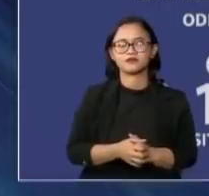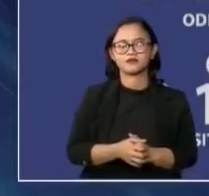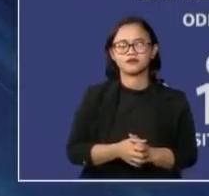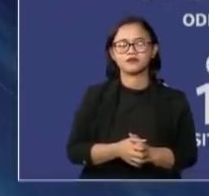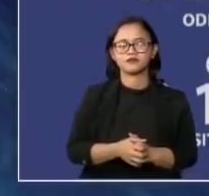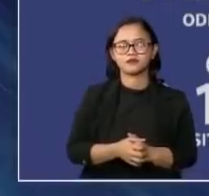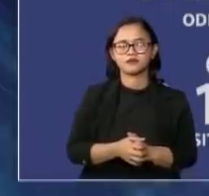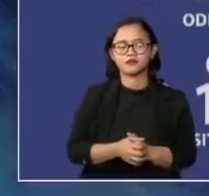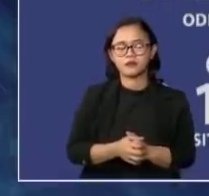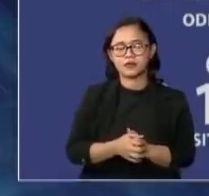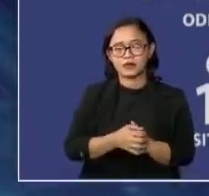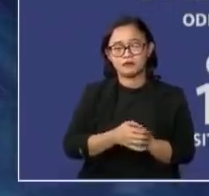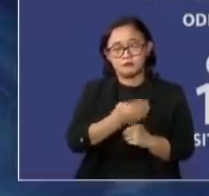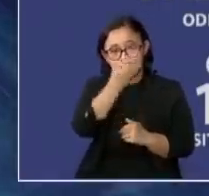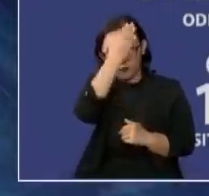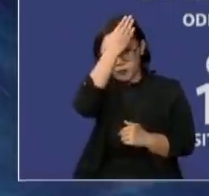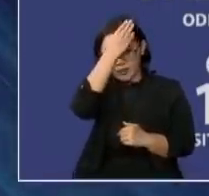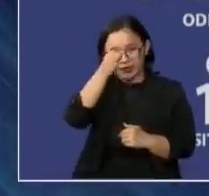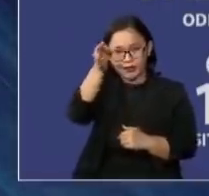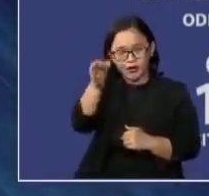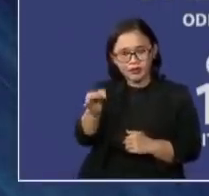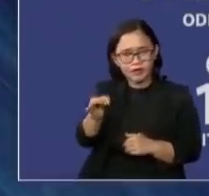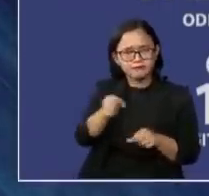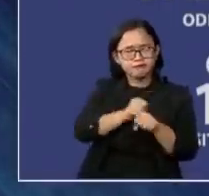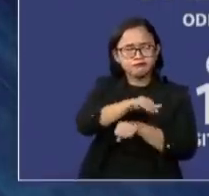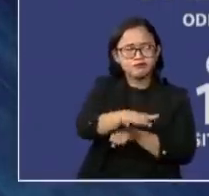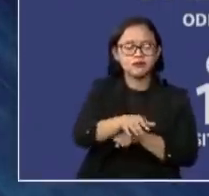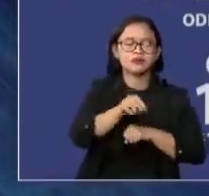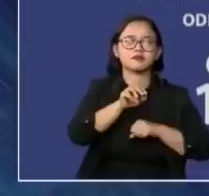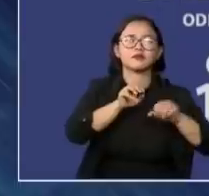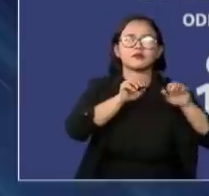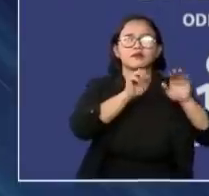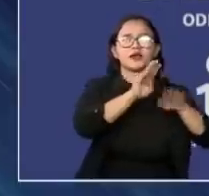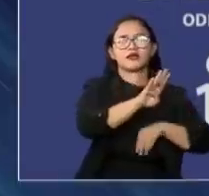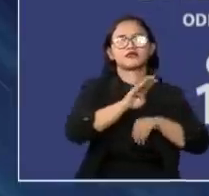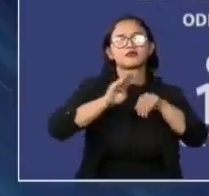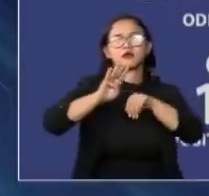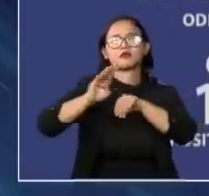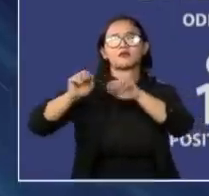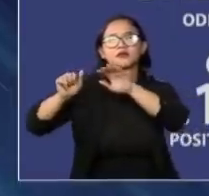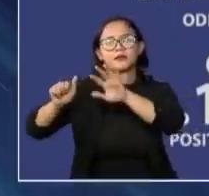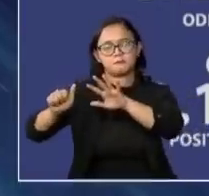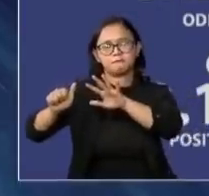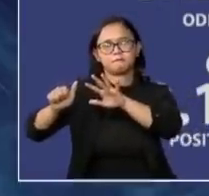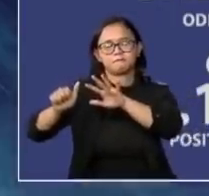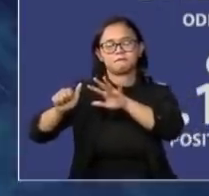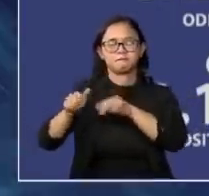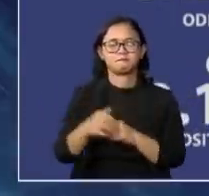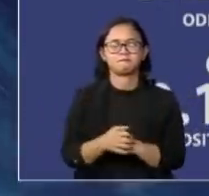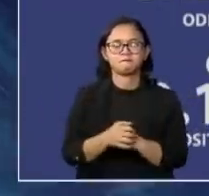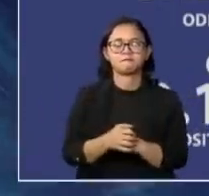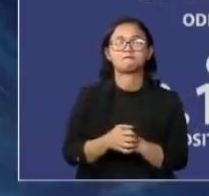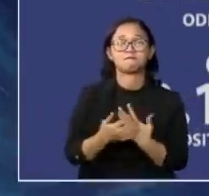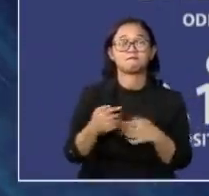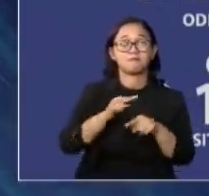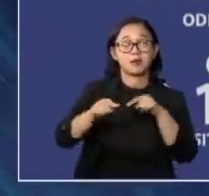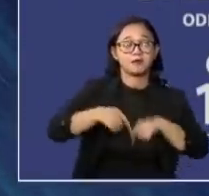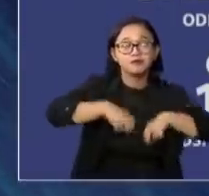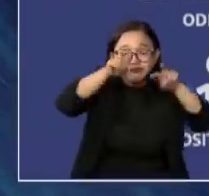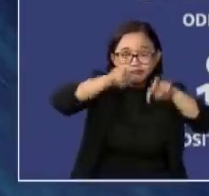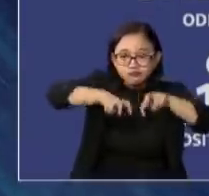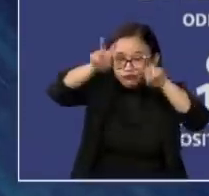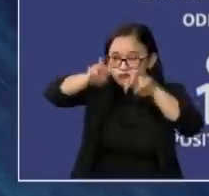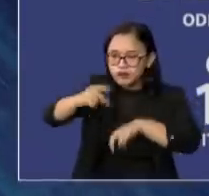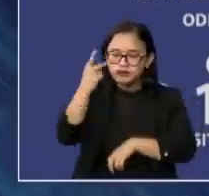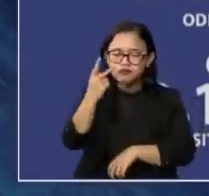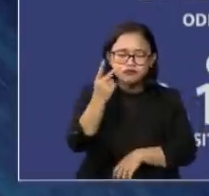Kabupaten kota yang terdampak 446 di 34 provinsi dan kita tetap melakukan